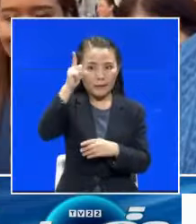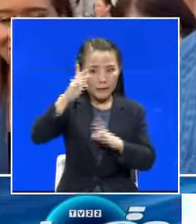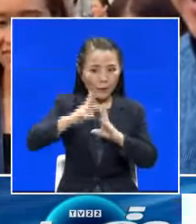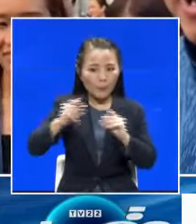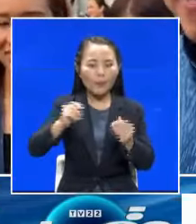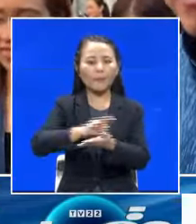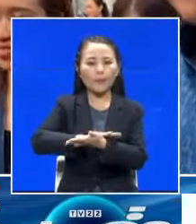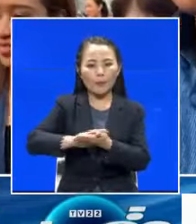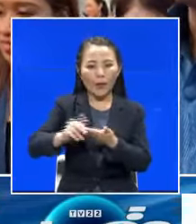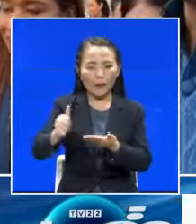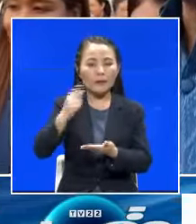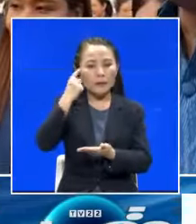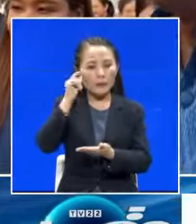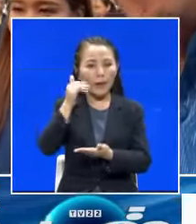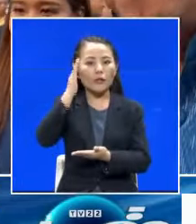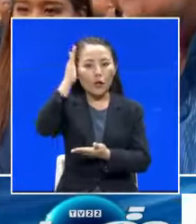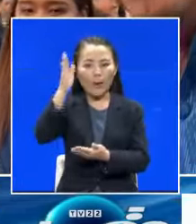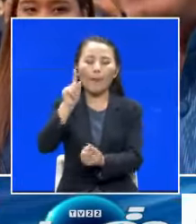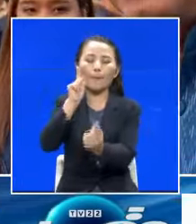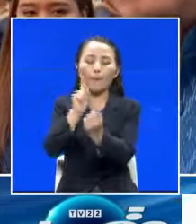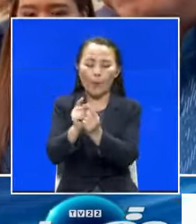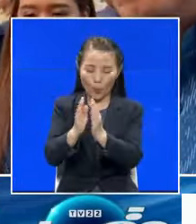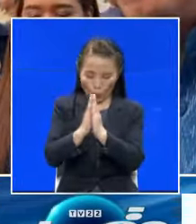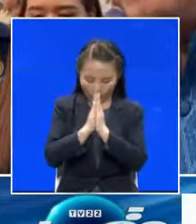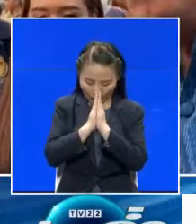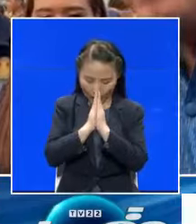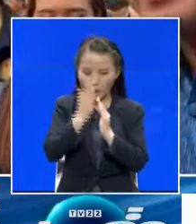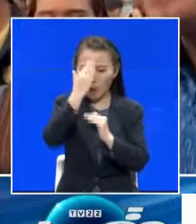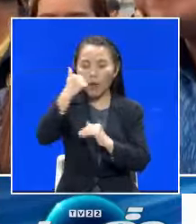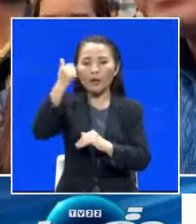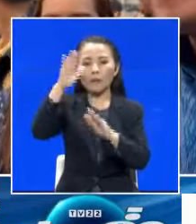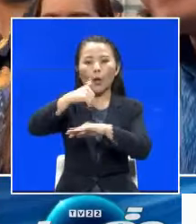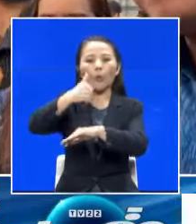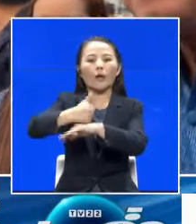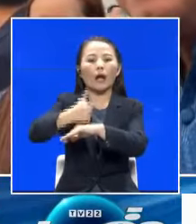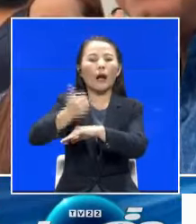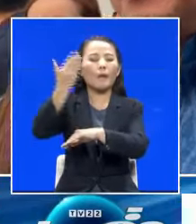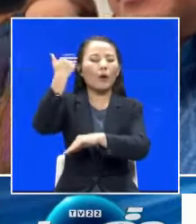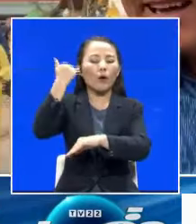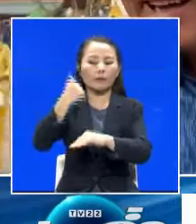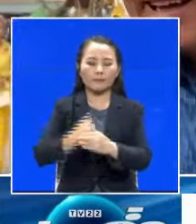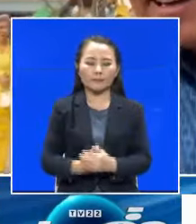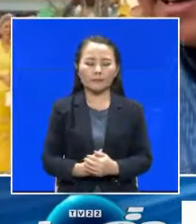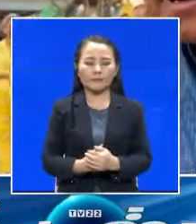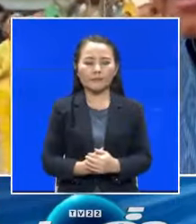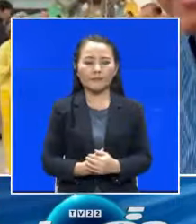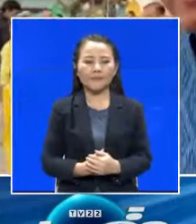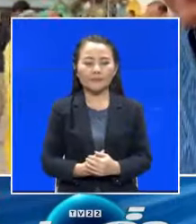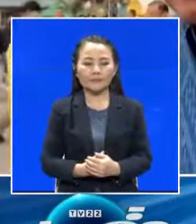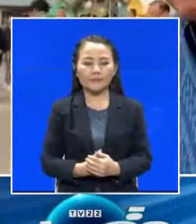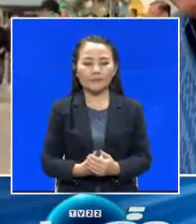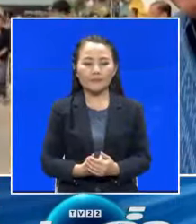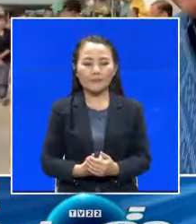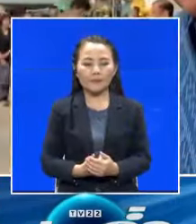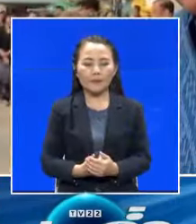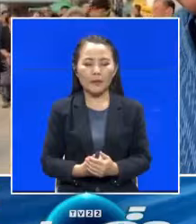แล้วคุณอนุทินบอกว่าจะไปกราบท่านในฐานะผู้บังคับบัญชาเก่าค่ะ อีกคนนึงนะคะก็คือคุณวราวุธศิ